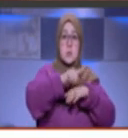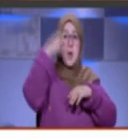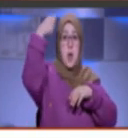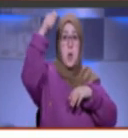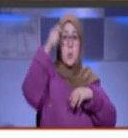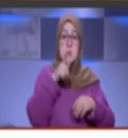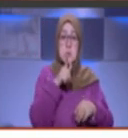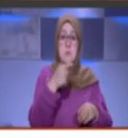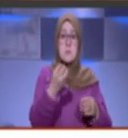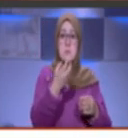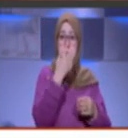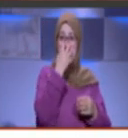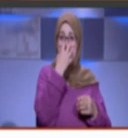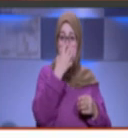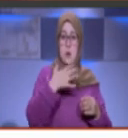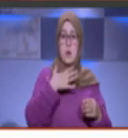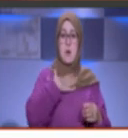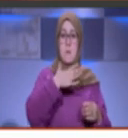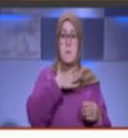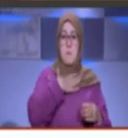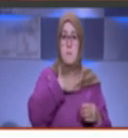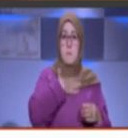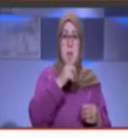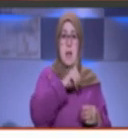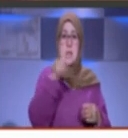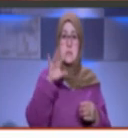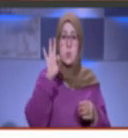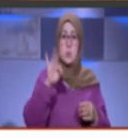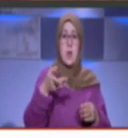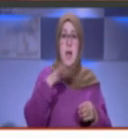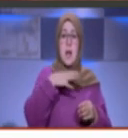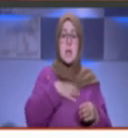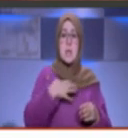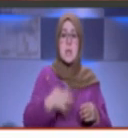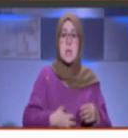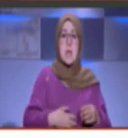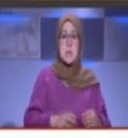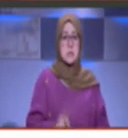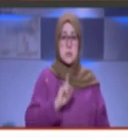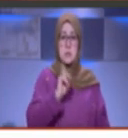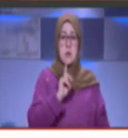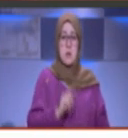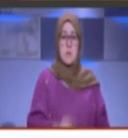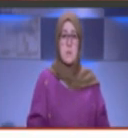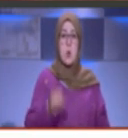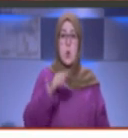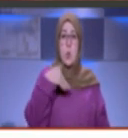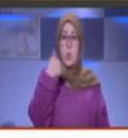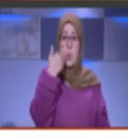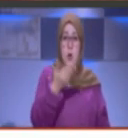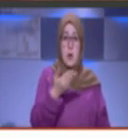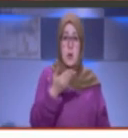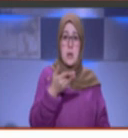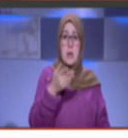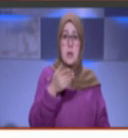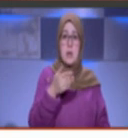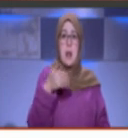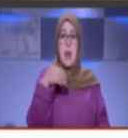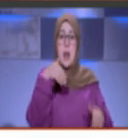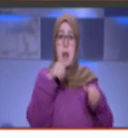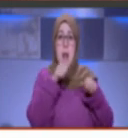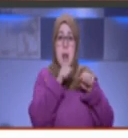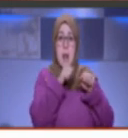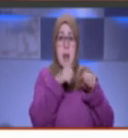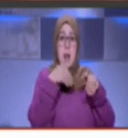وقت سابق لكنه ليس موضوعا على جهاز تنفس صناعي. وكان بوريس جونسون والذي خضع